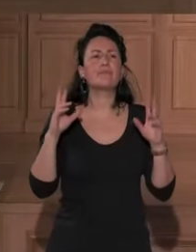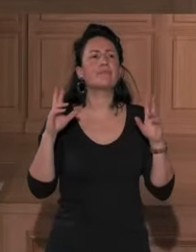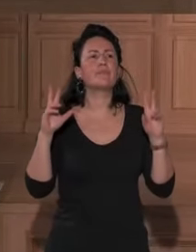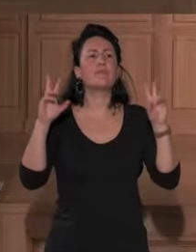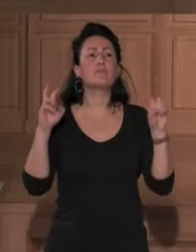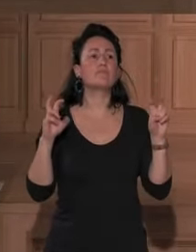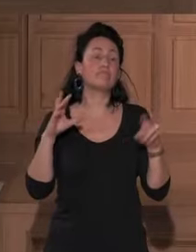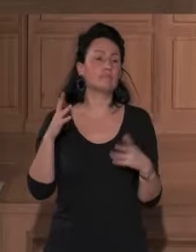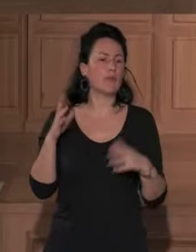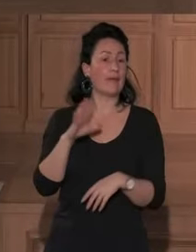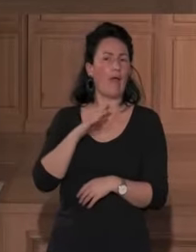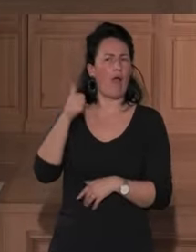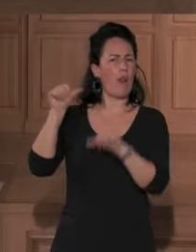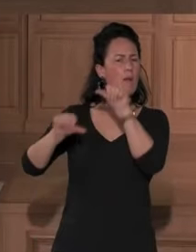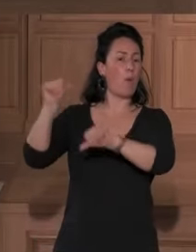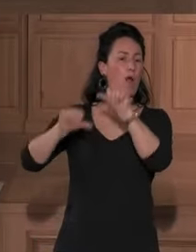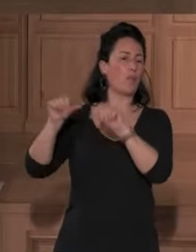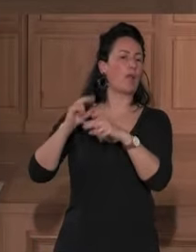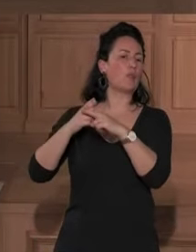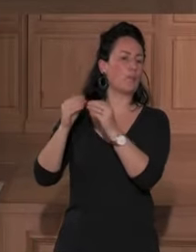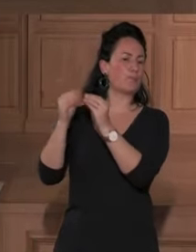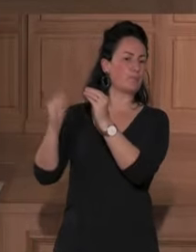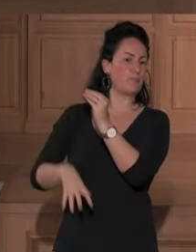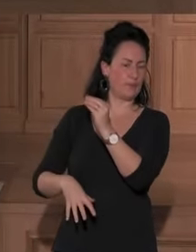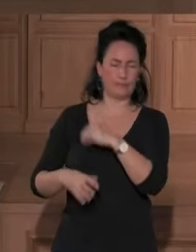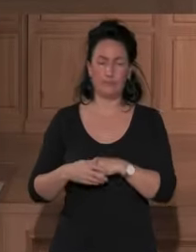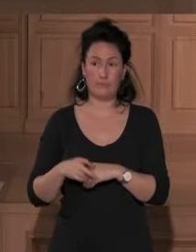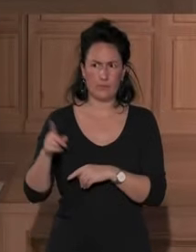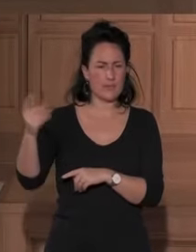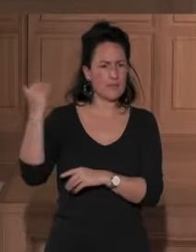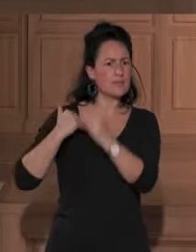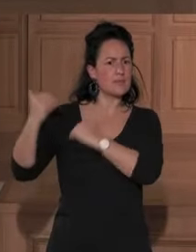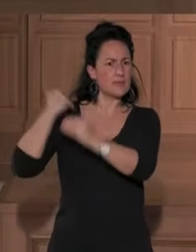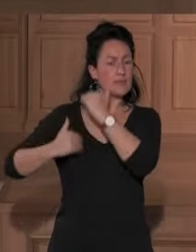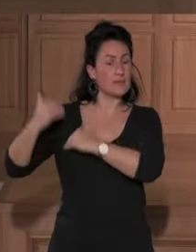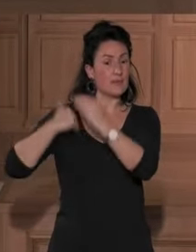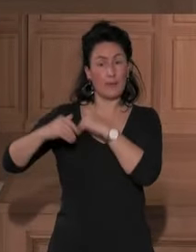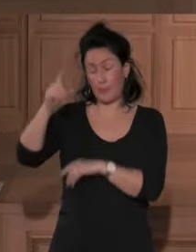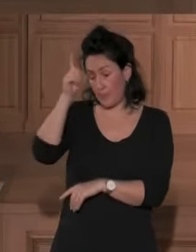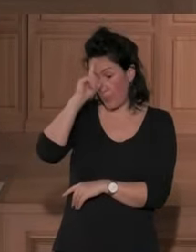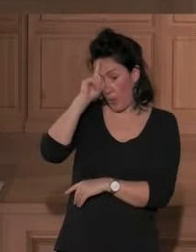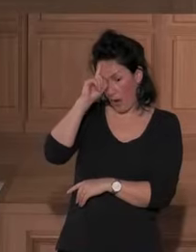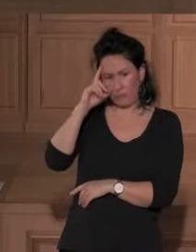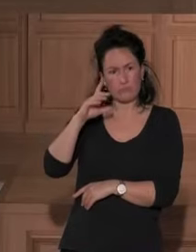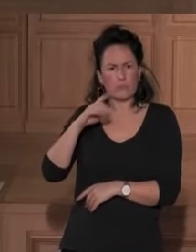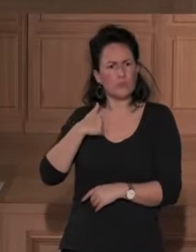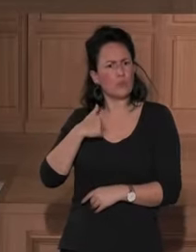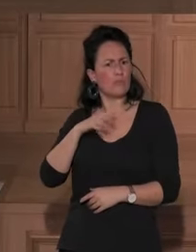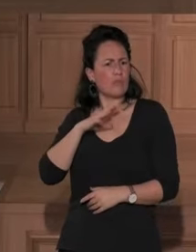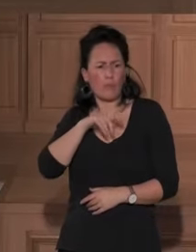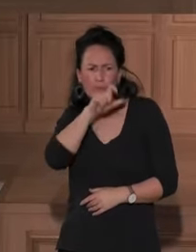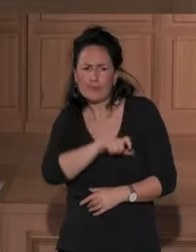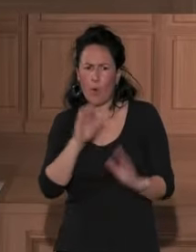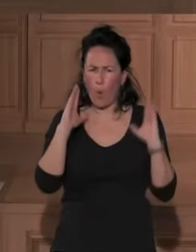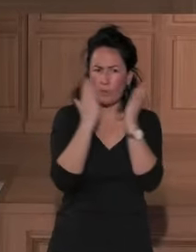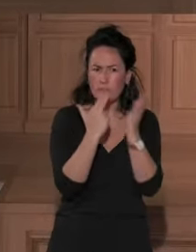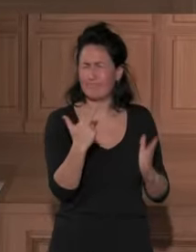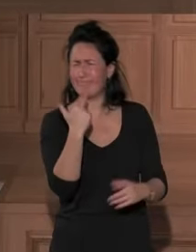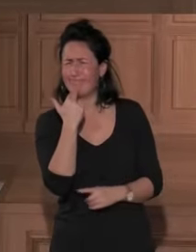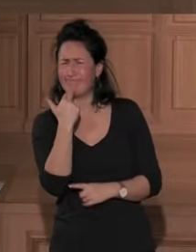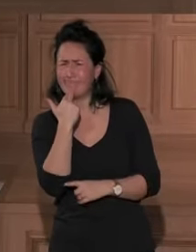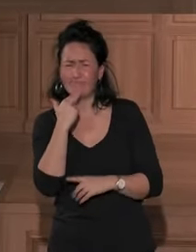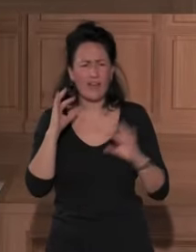son nom, il nous court après parce qu'on a un autiste qui est très performant dans l'imagerie médicale, il repère, vous n'allez pas croire,